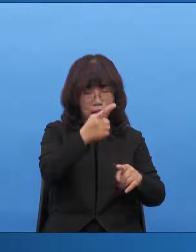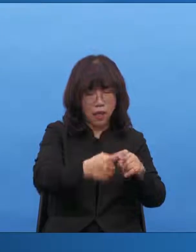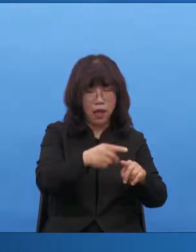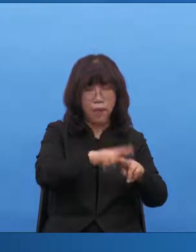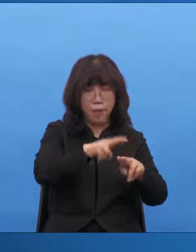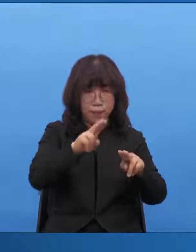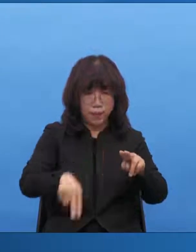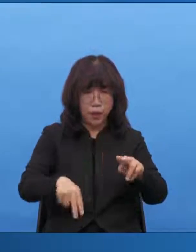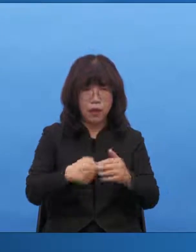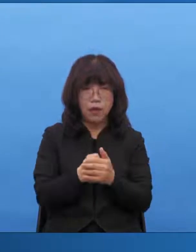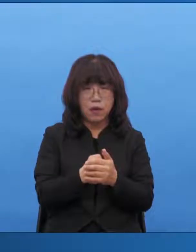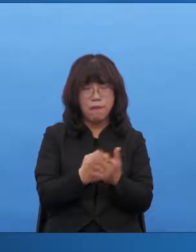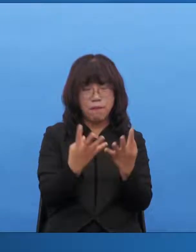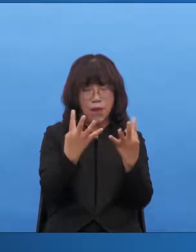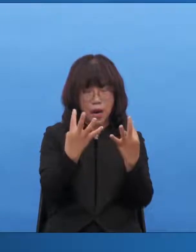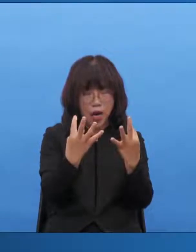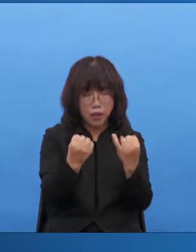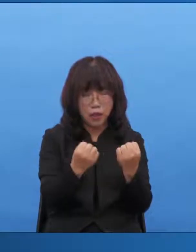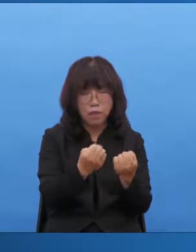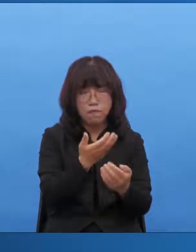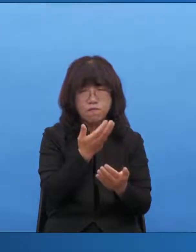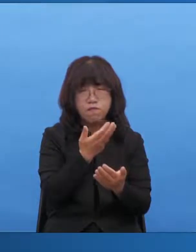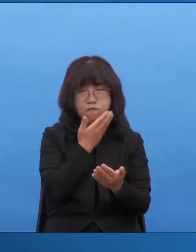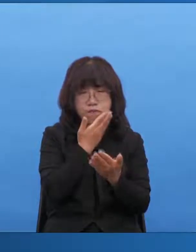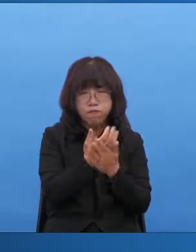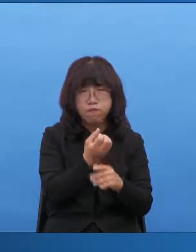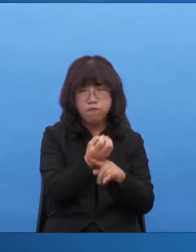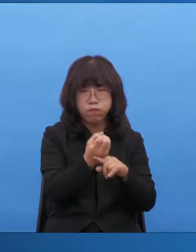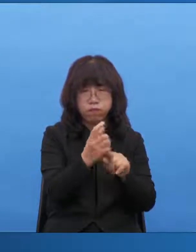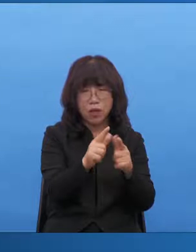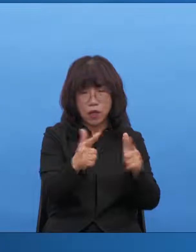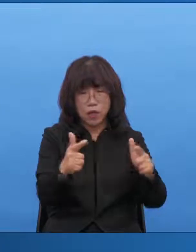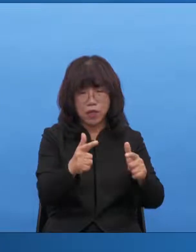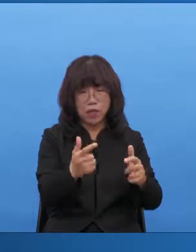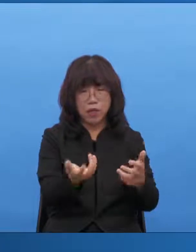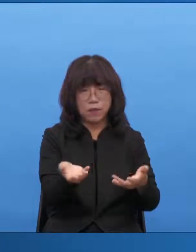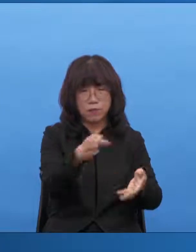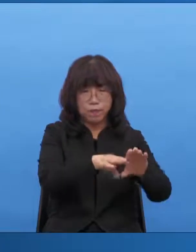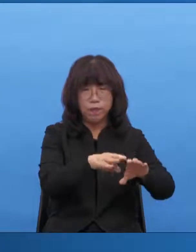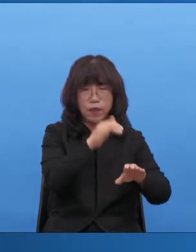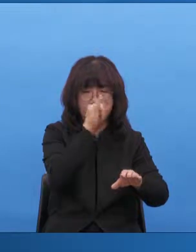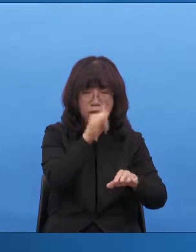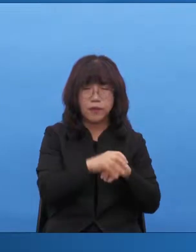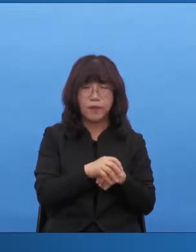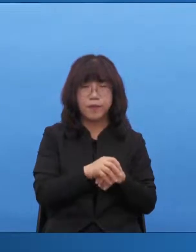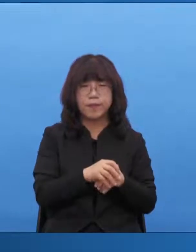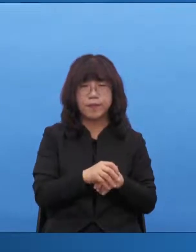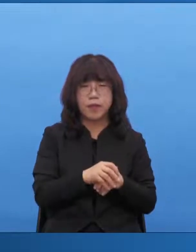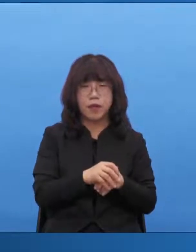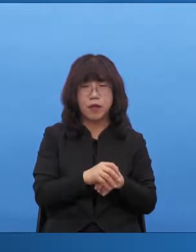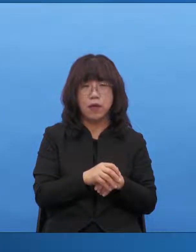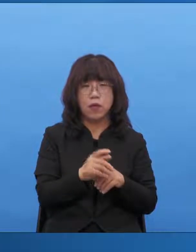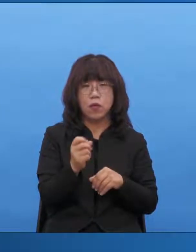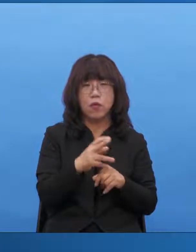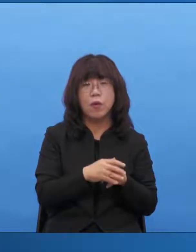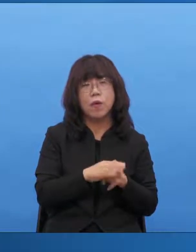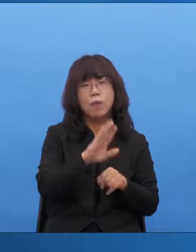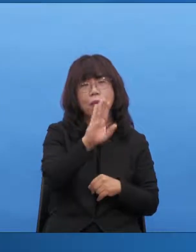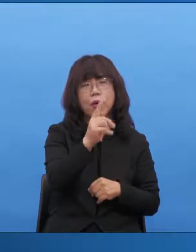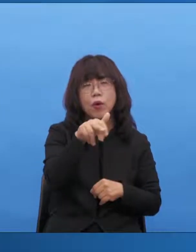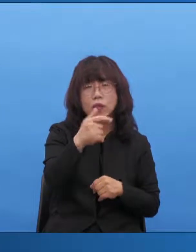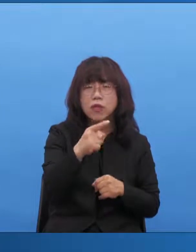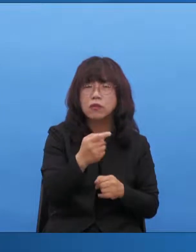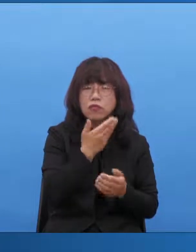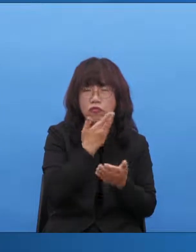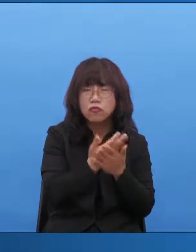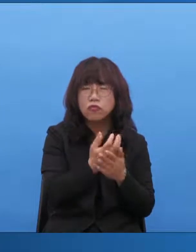광물 자원이 매장된 자원부국입니다. 철, 다이아몬드, 금의 매장량이 풍부할 뿐만 아니라 보크사이트는 추정 매장량이